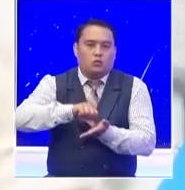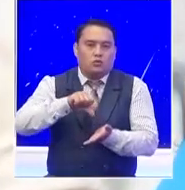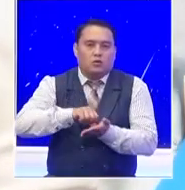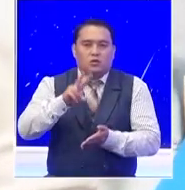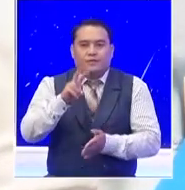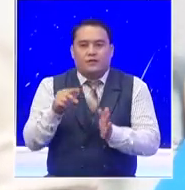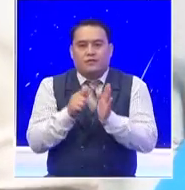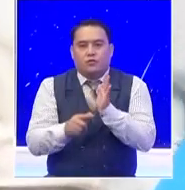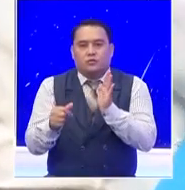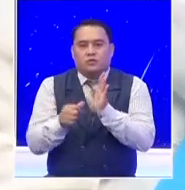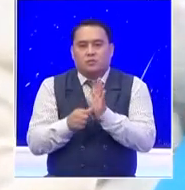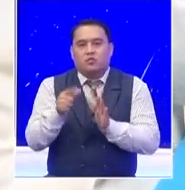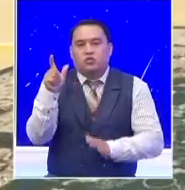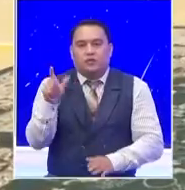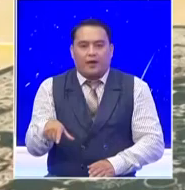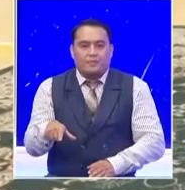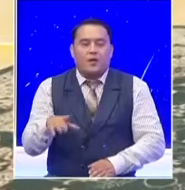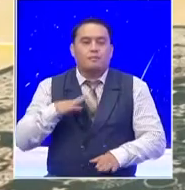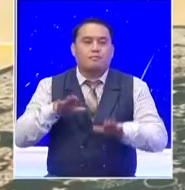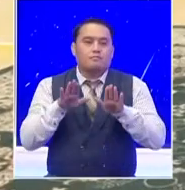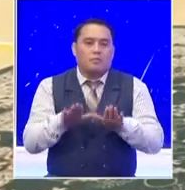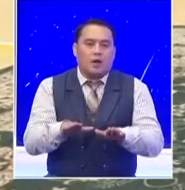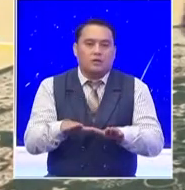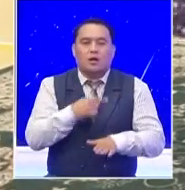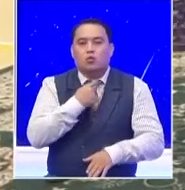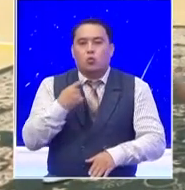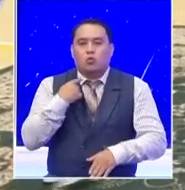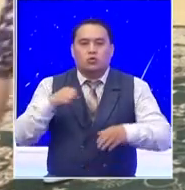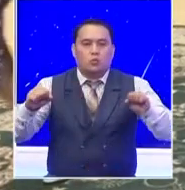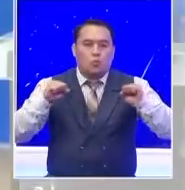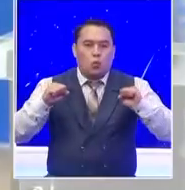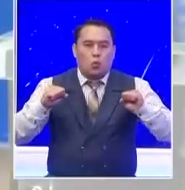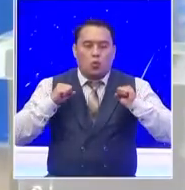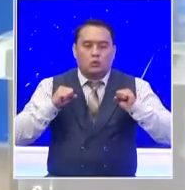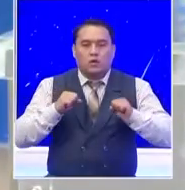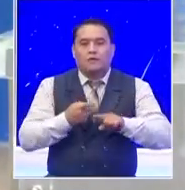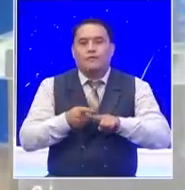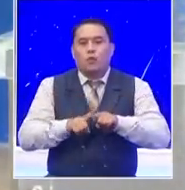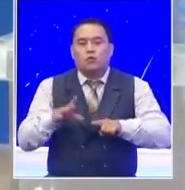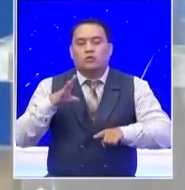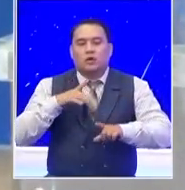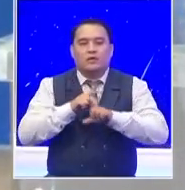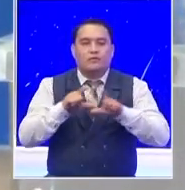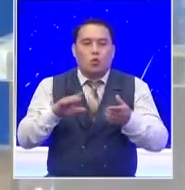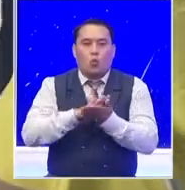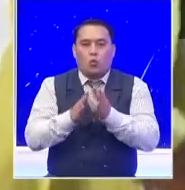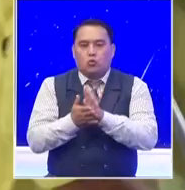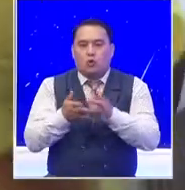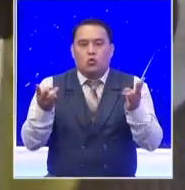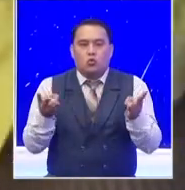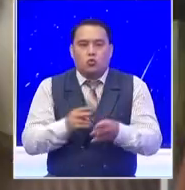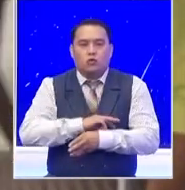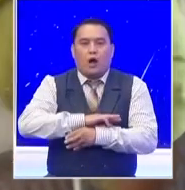голосовании 287 человек. Местом для голосования определен Талдыкурганский спорткомплекс «Жастар». Здесь для выборщиков созданы все условия, необходимые